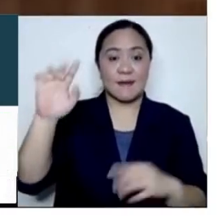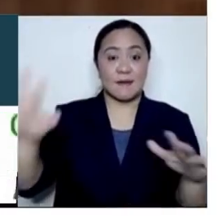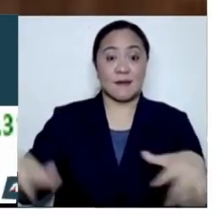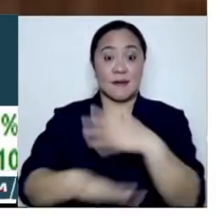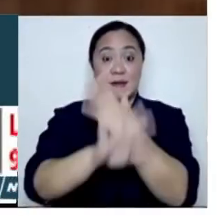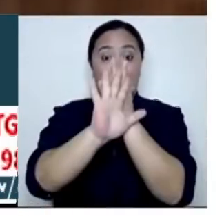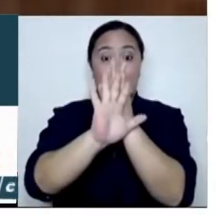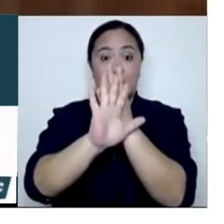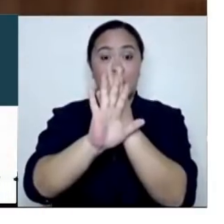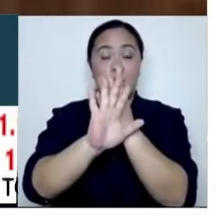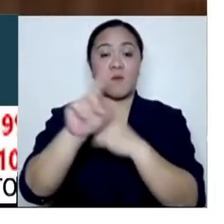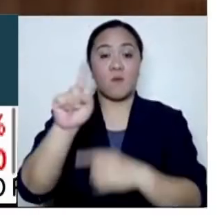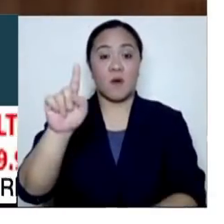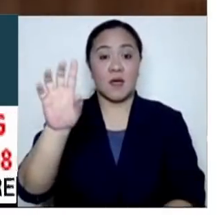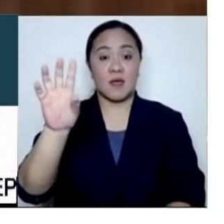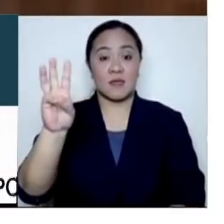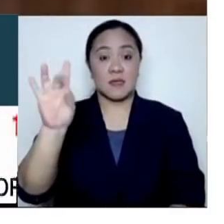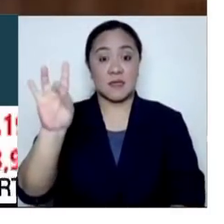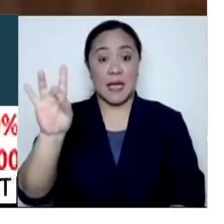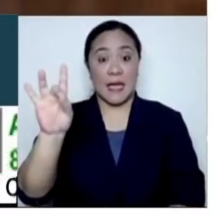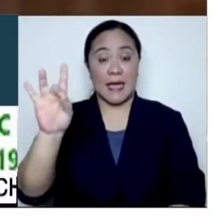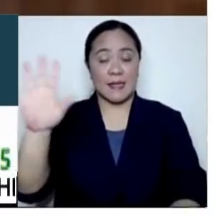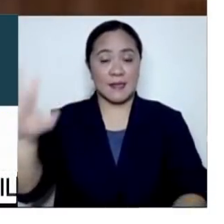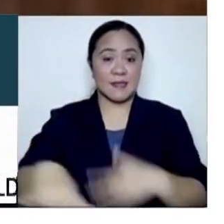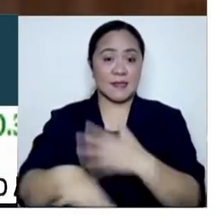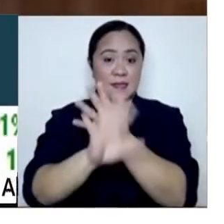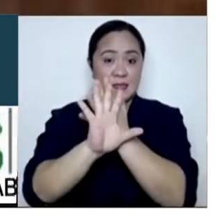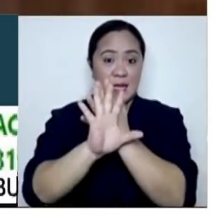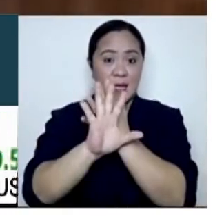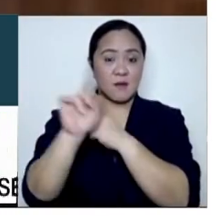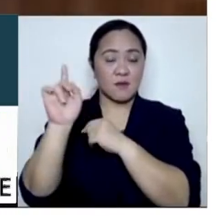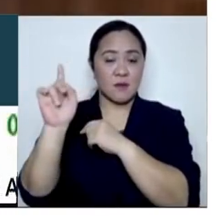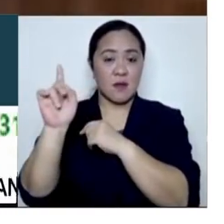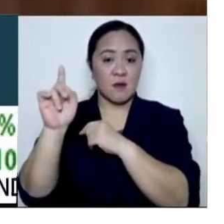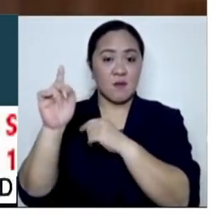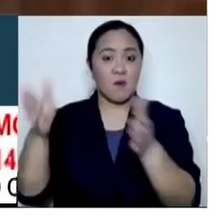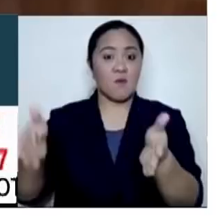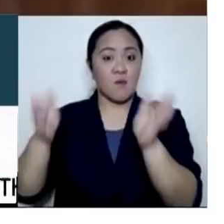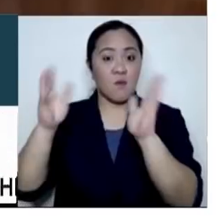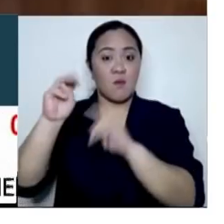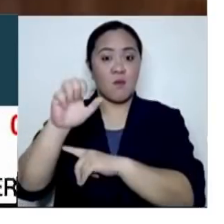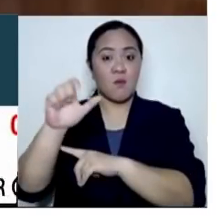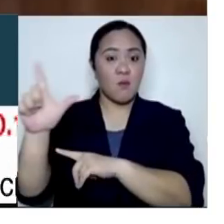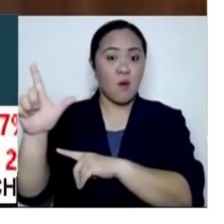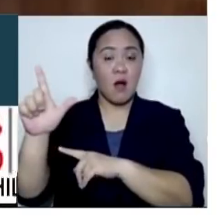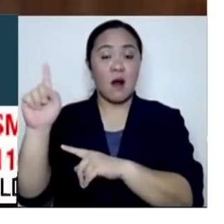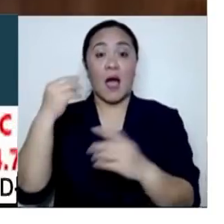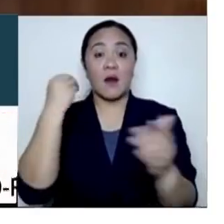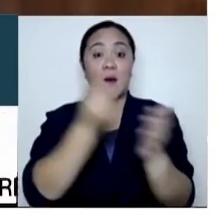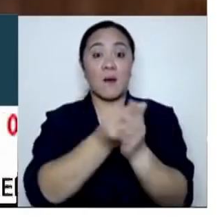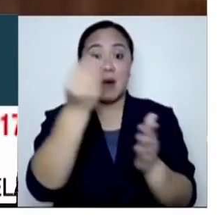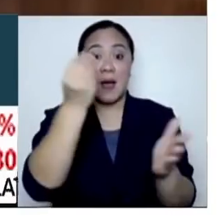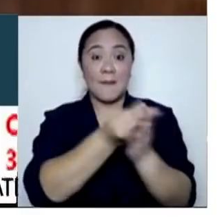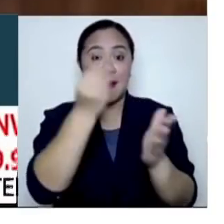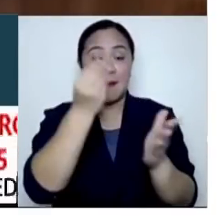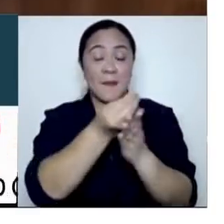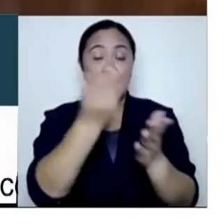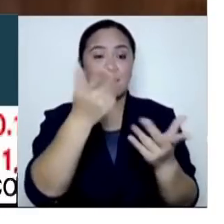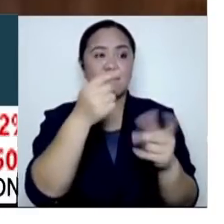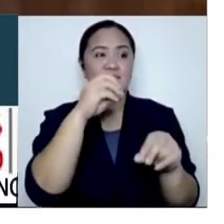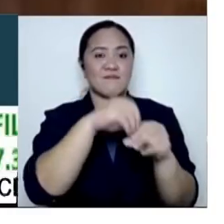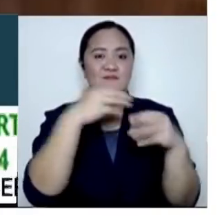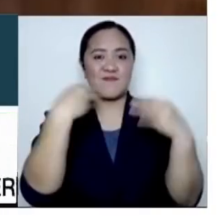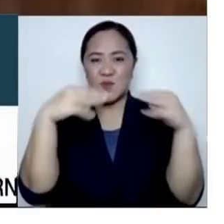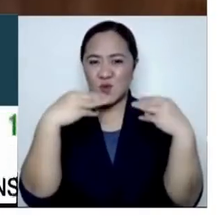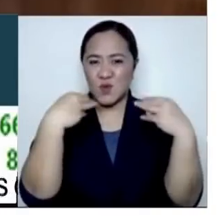niya. Yan binibenta yung mga nanggagaling sa China, hindi na pa, bumapasok sa customs, hindi na tatax, hindi na babat. So ayaw niya